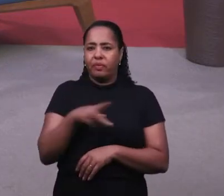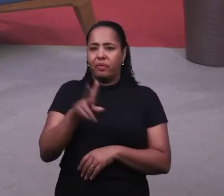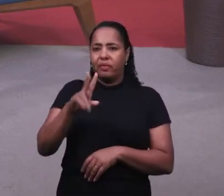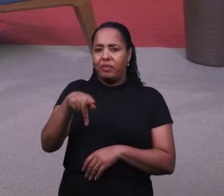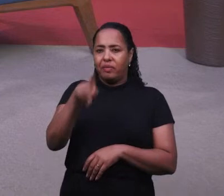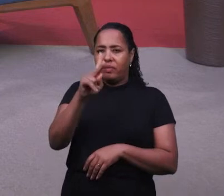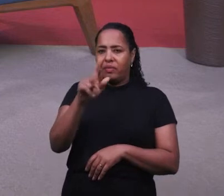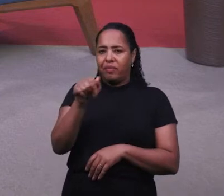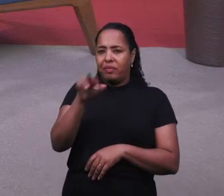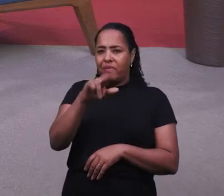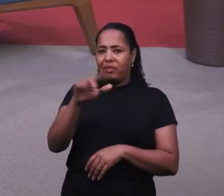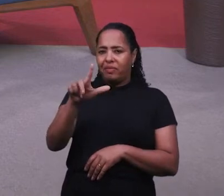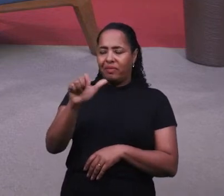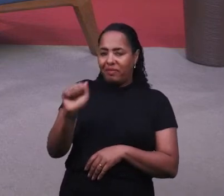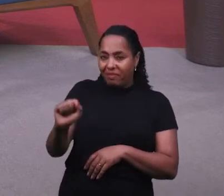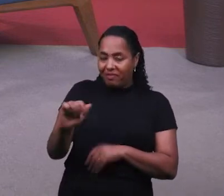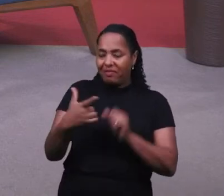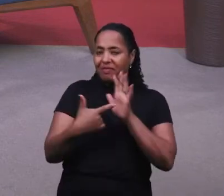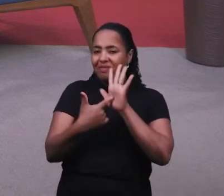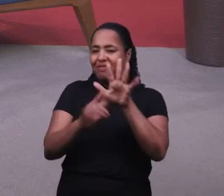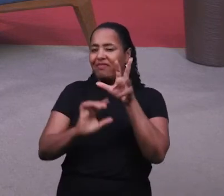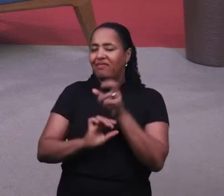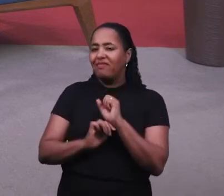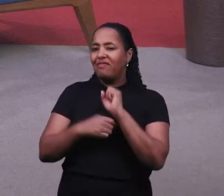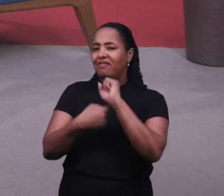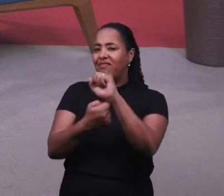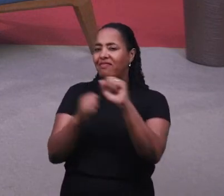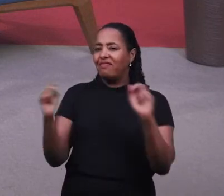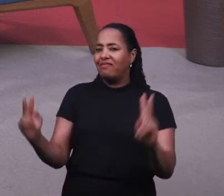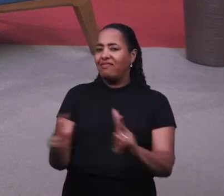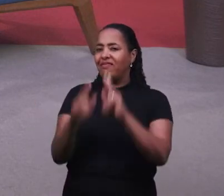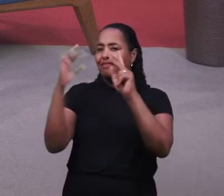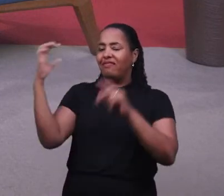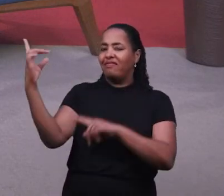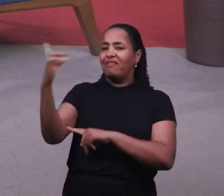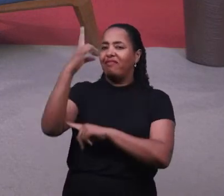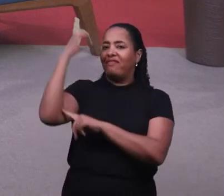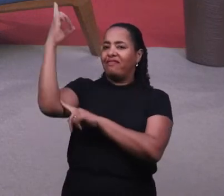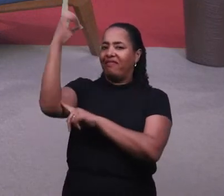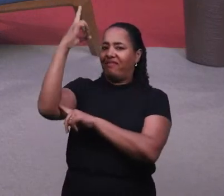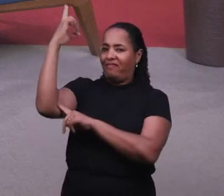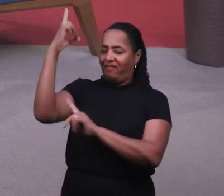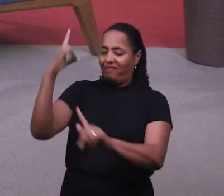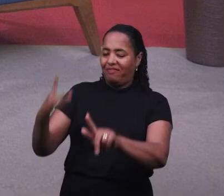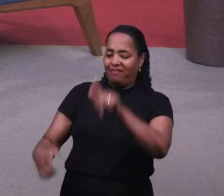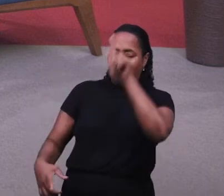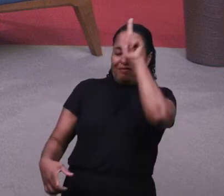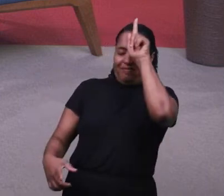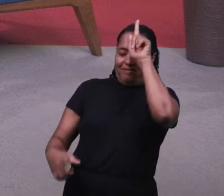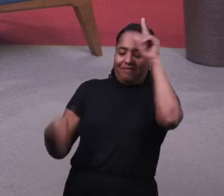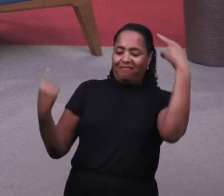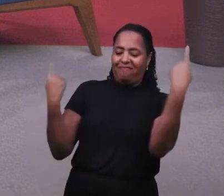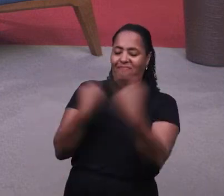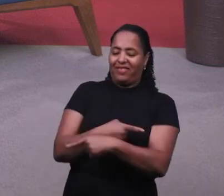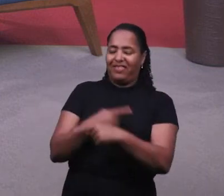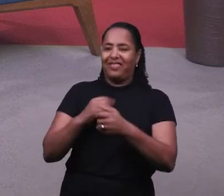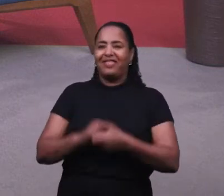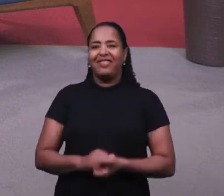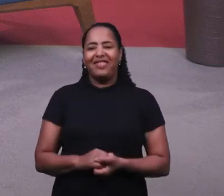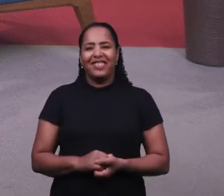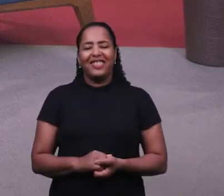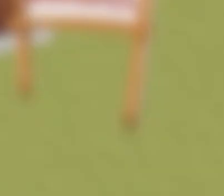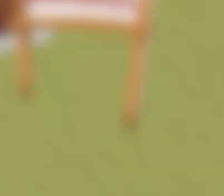enfants intermédiaires et adolescents, la professeure Carla Figueiredo nous parlera sur le secret de la victoire de David sur le